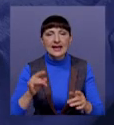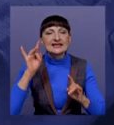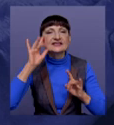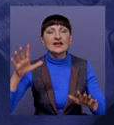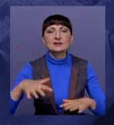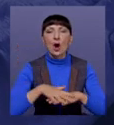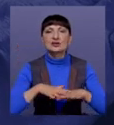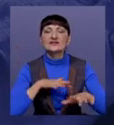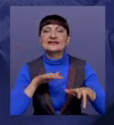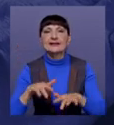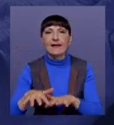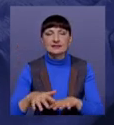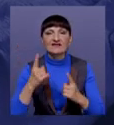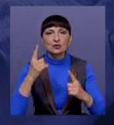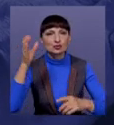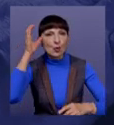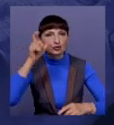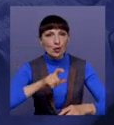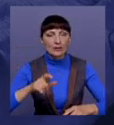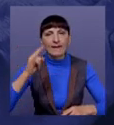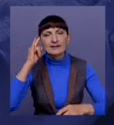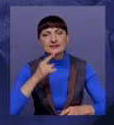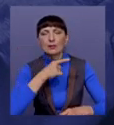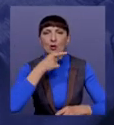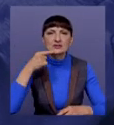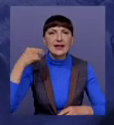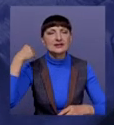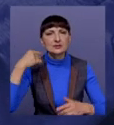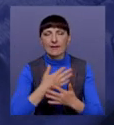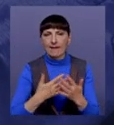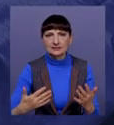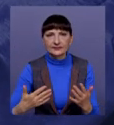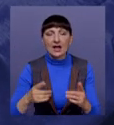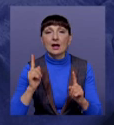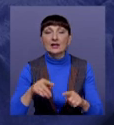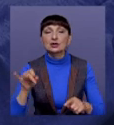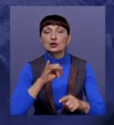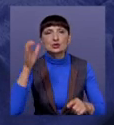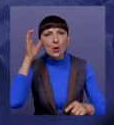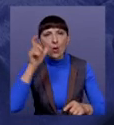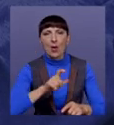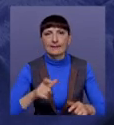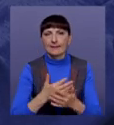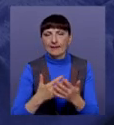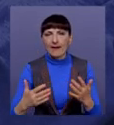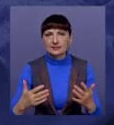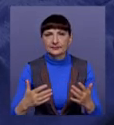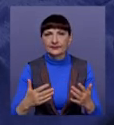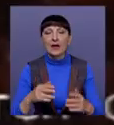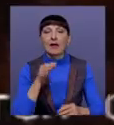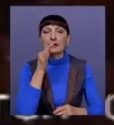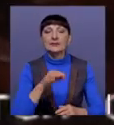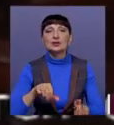общественные деятели, ведущие ученые Казахстана, России, Франции, Азербайджана и других государств, а также историки, политологи и правоведы. Как